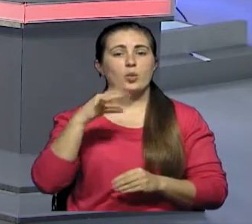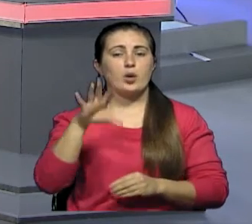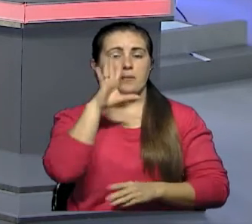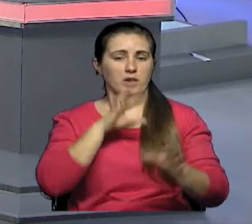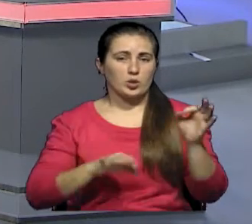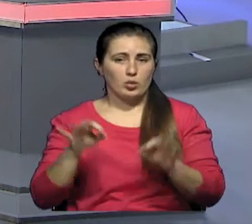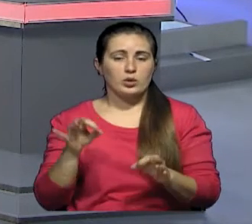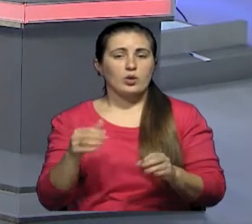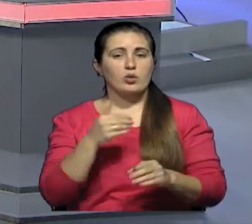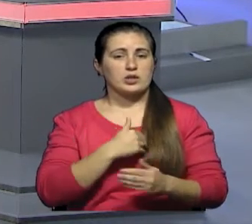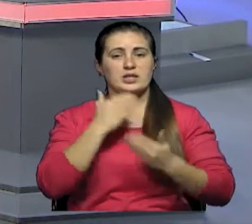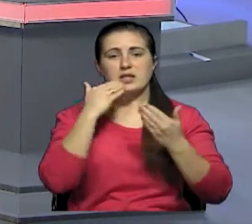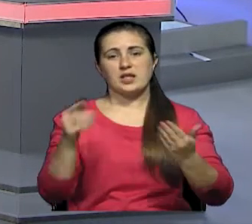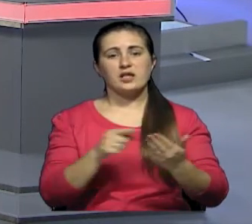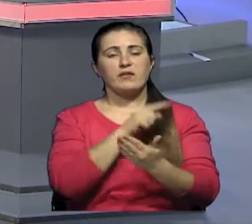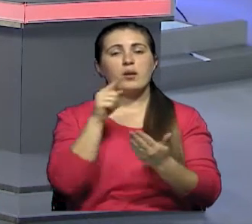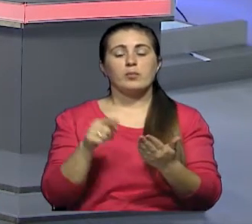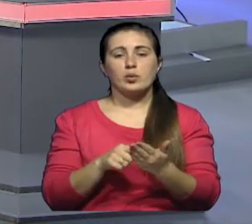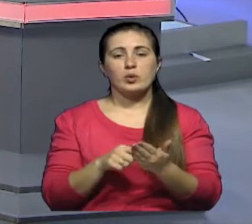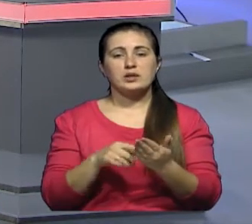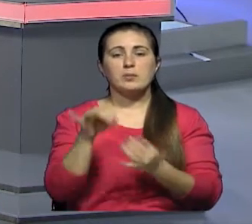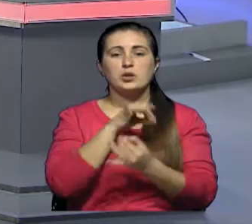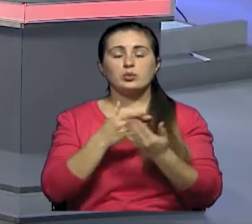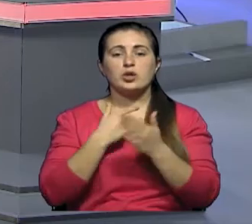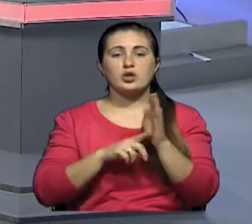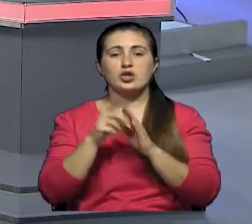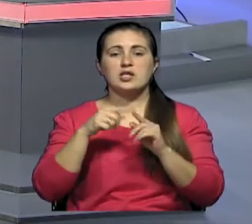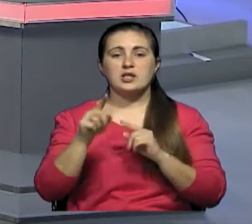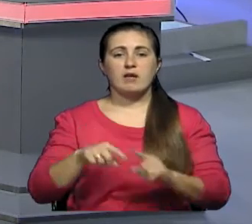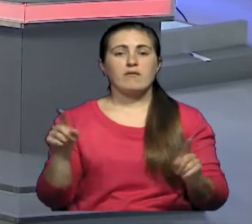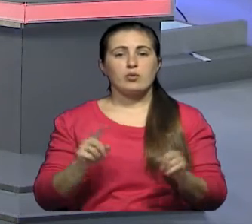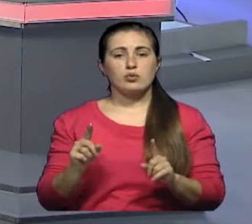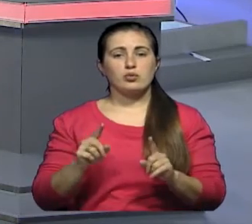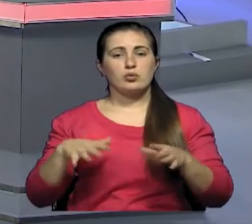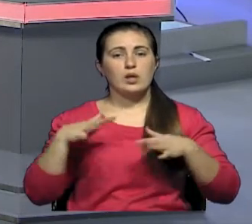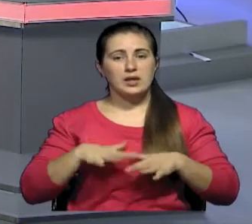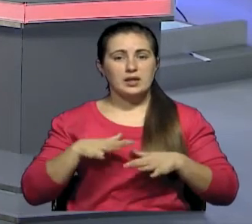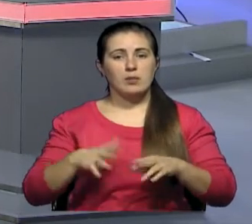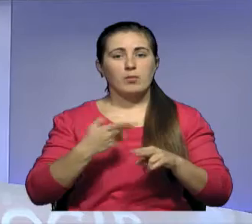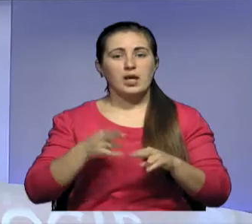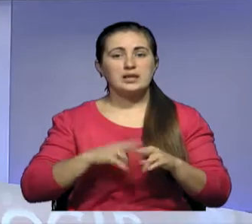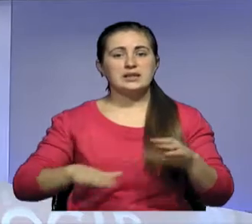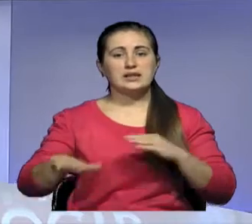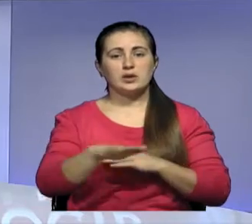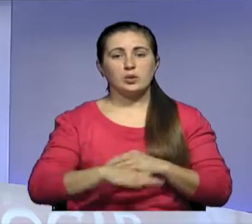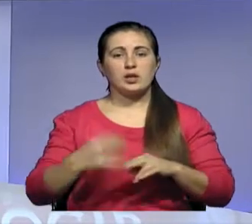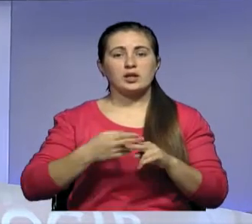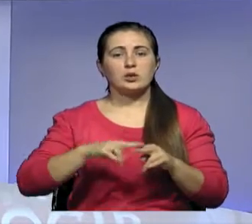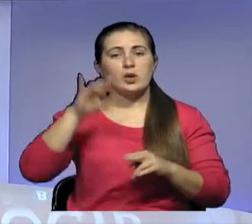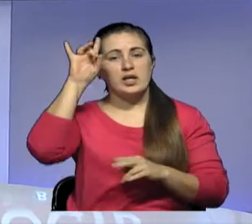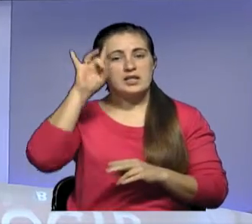вопрос ну вот беседу нашу начать того что крым это собственно говоря территория которая славится